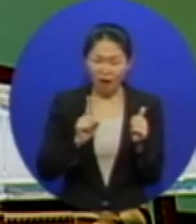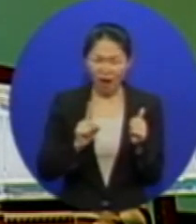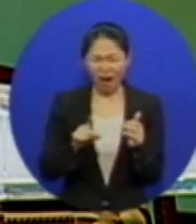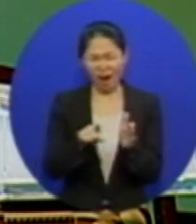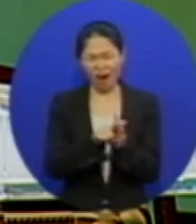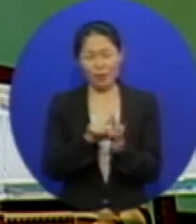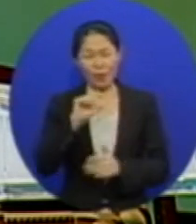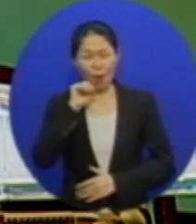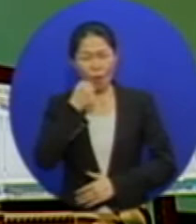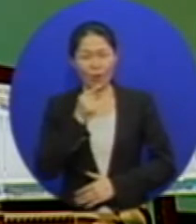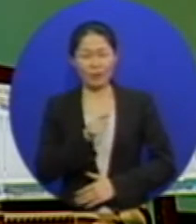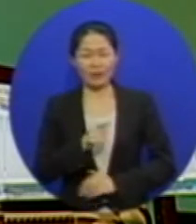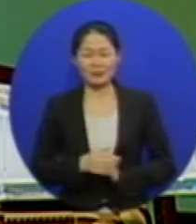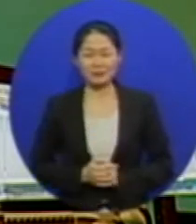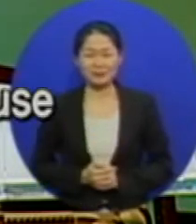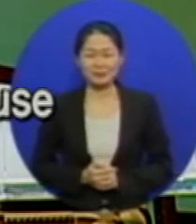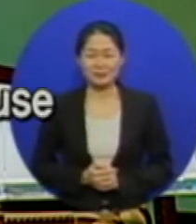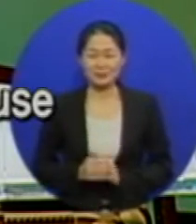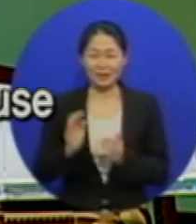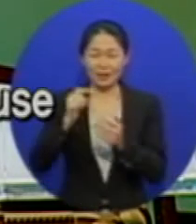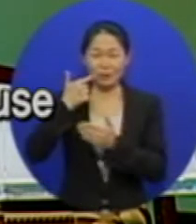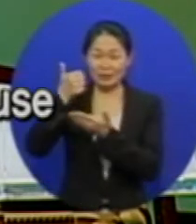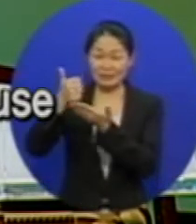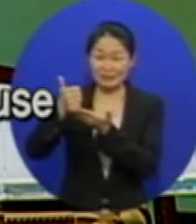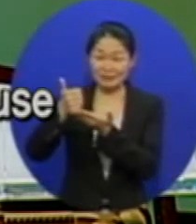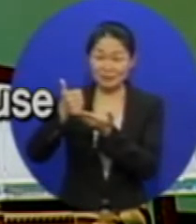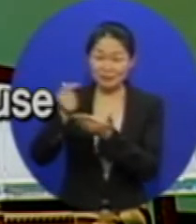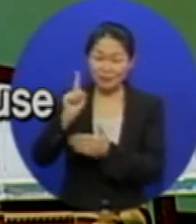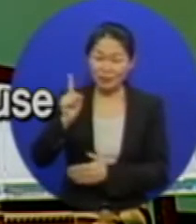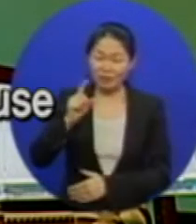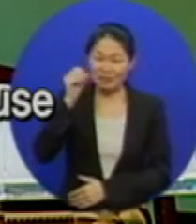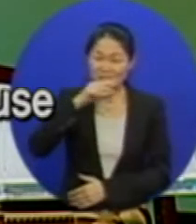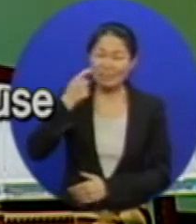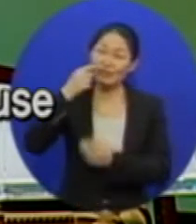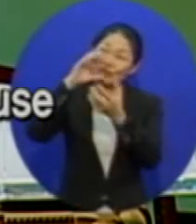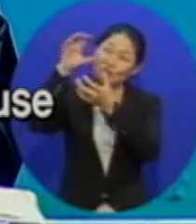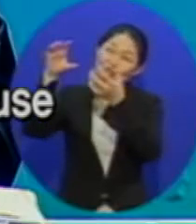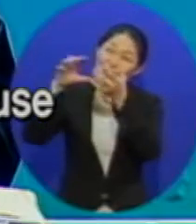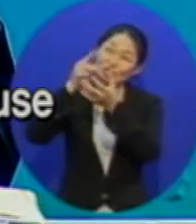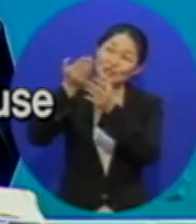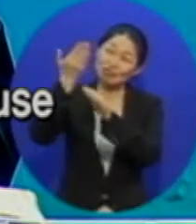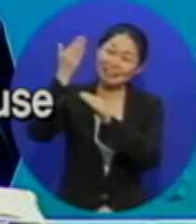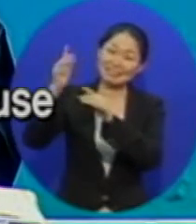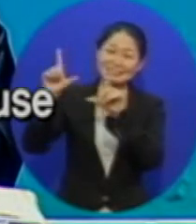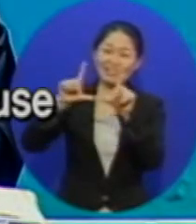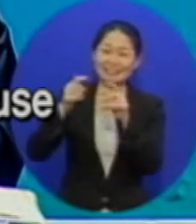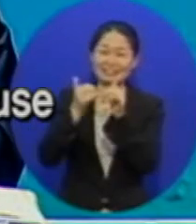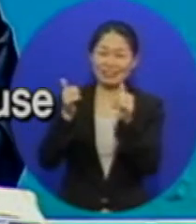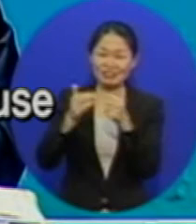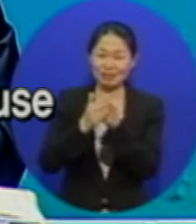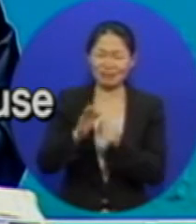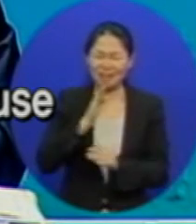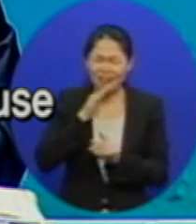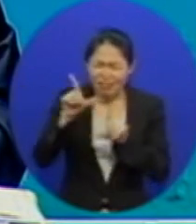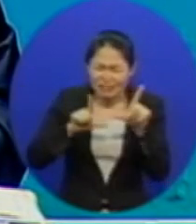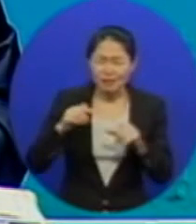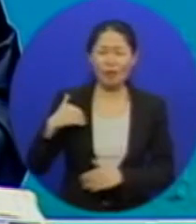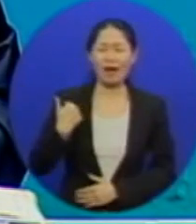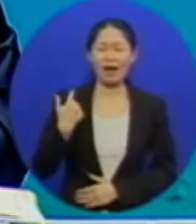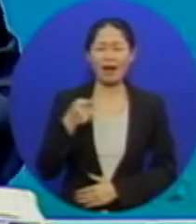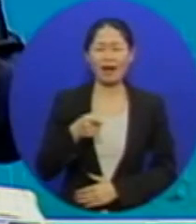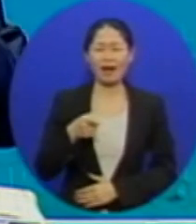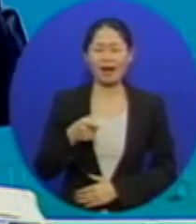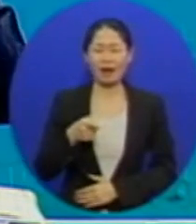않는다고 봅니다 목사님은 그저 구름 위에 사는 존재니까 현지를 모르세요